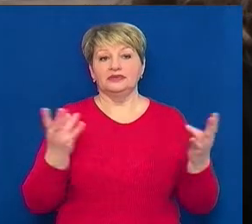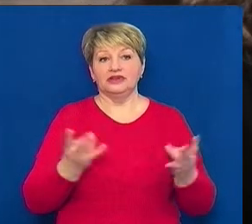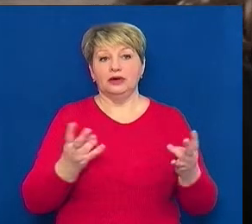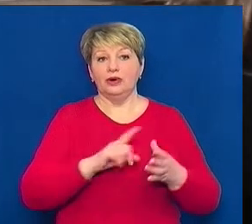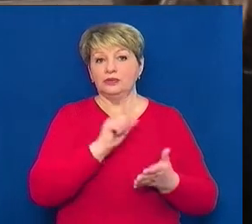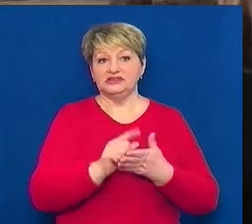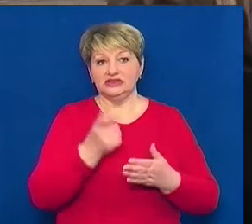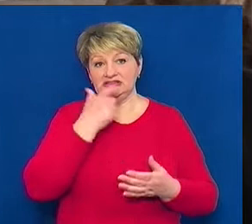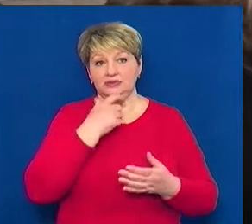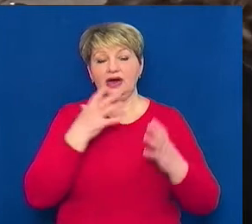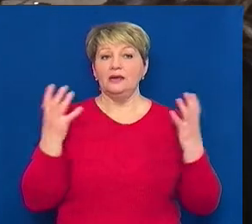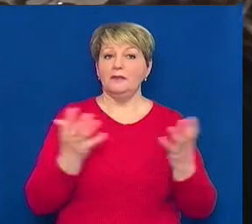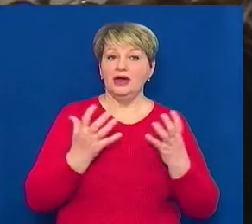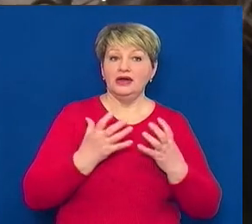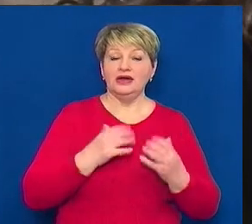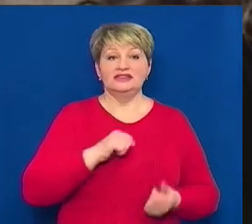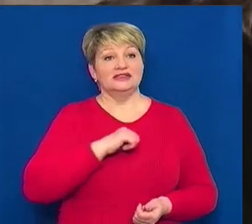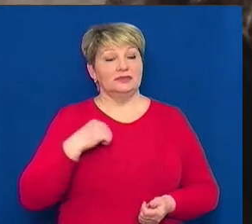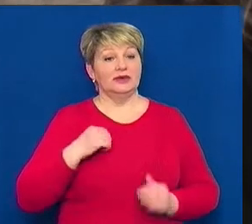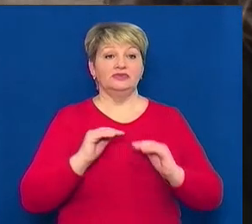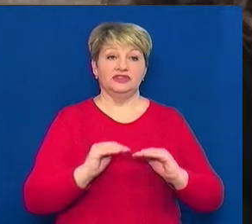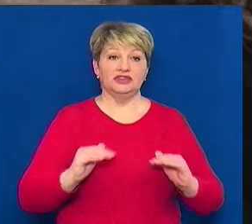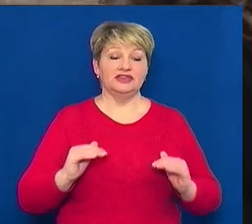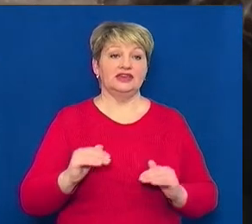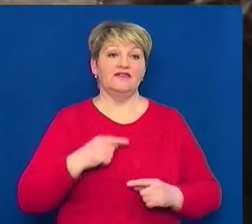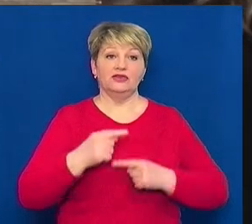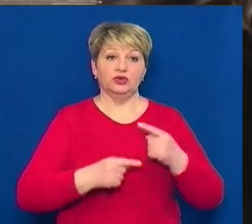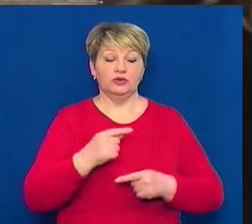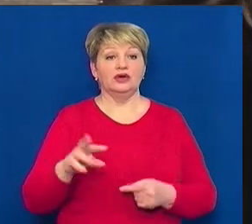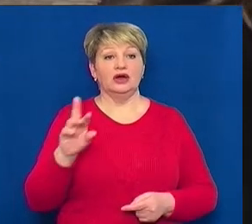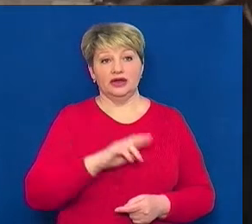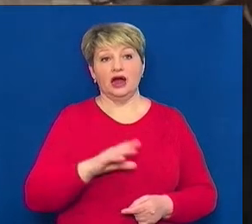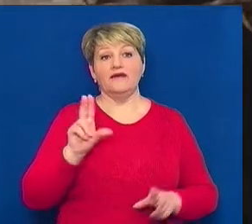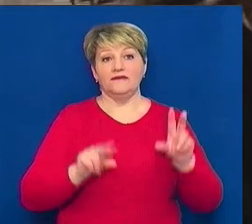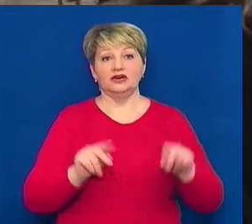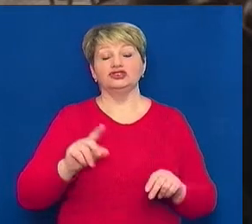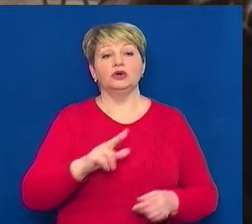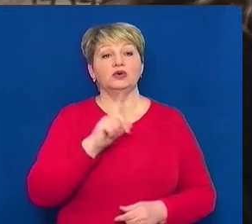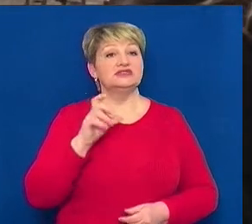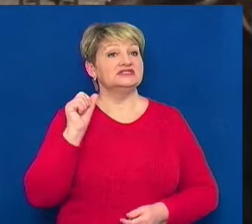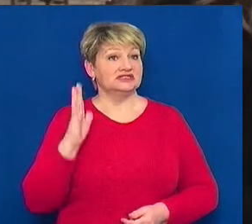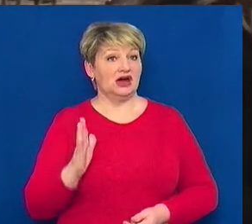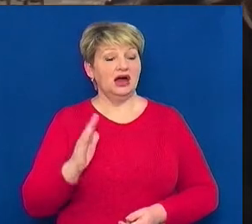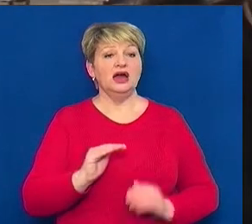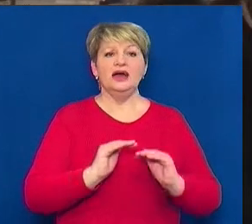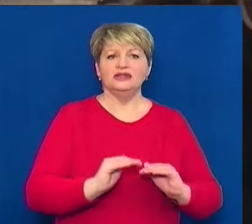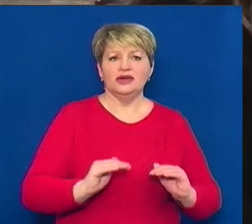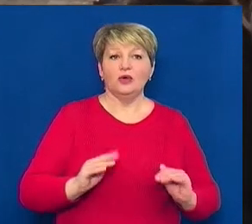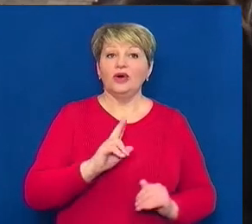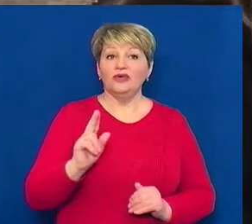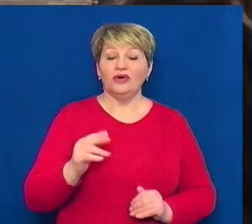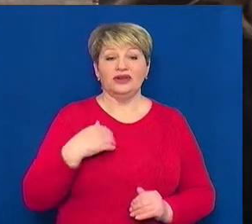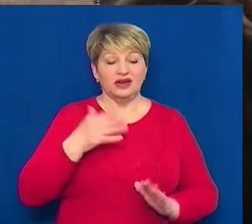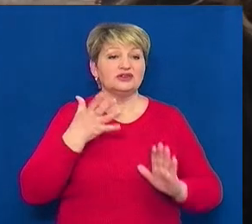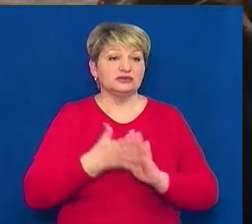дітей своїх, і внуків. Так що я вважаю, що за. Хоча батькам, яких є діти малі, дуже важко. Я їх розумію,